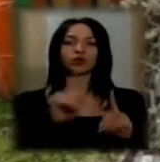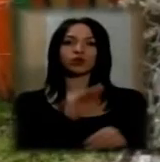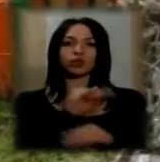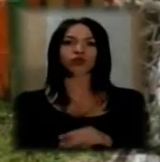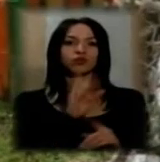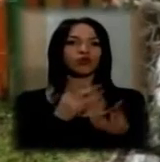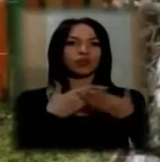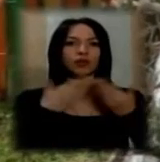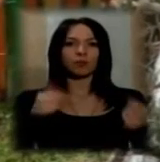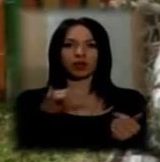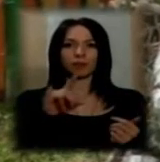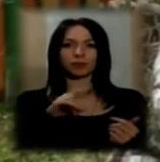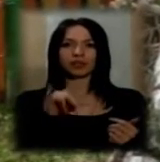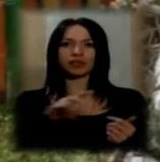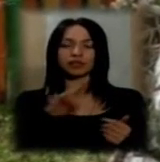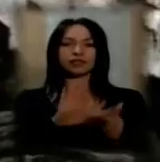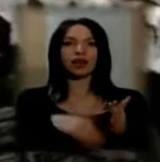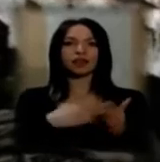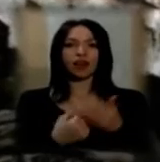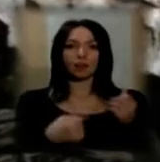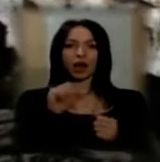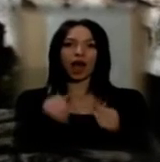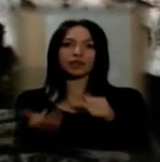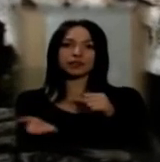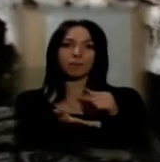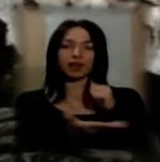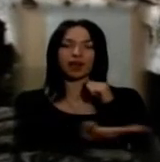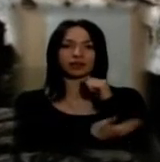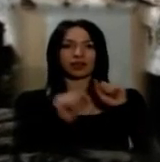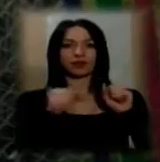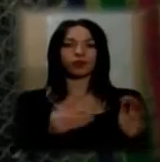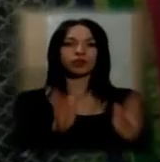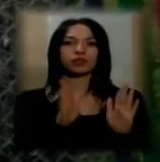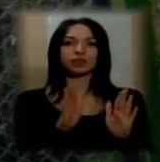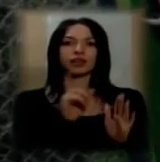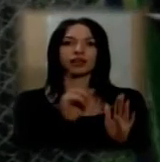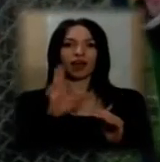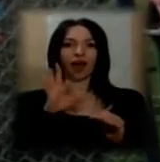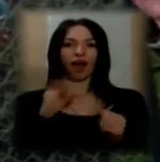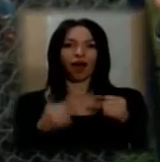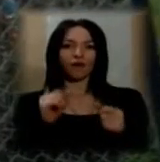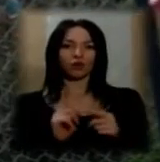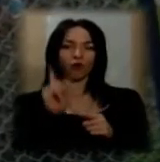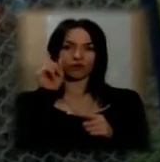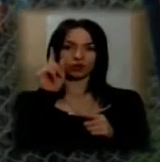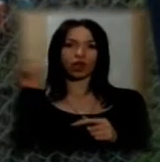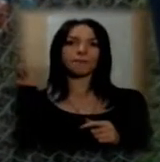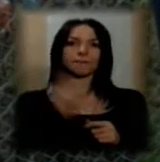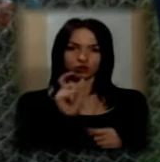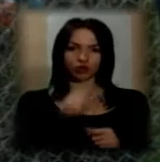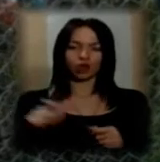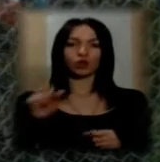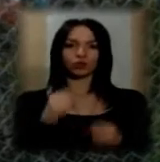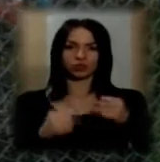під'їзду для машини, а спиляти дерева можна тільки з автовишки. Приїжджали люди з автовишкою. Приїжджали люди